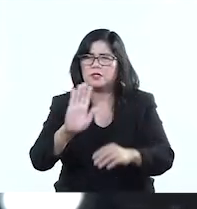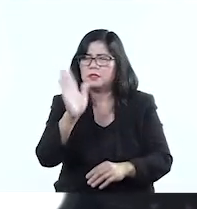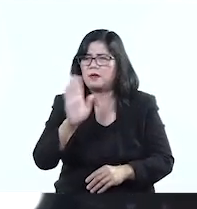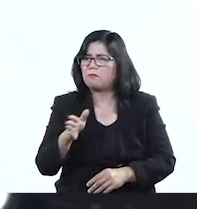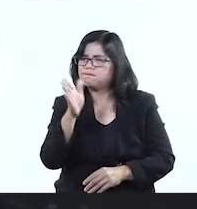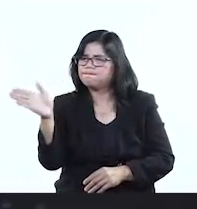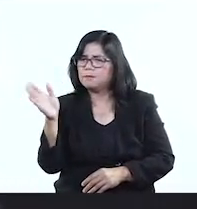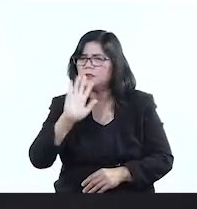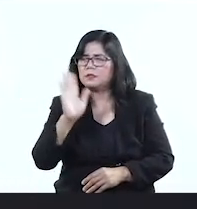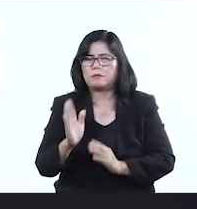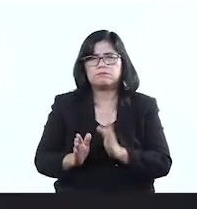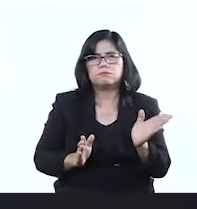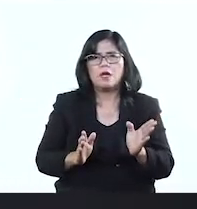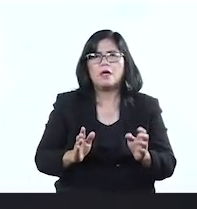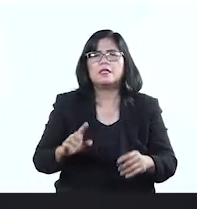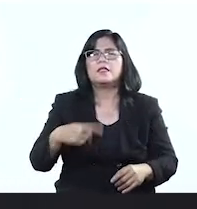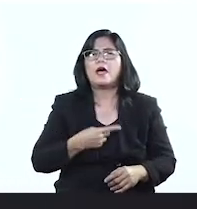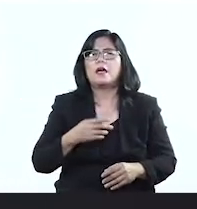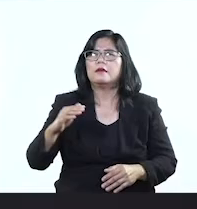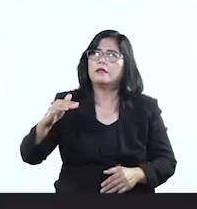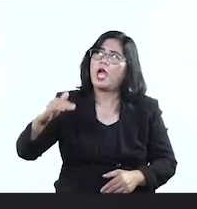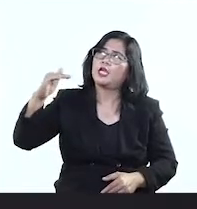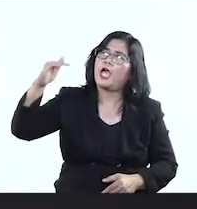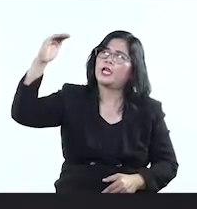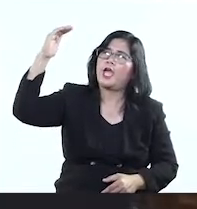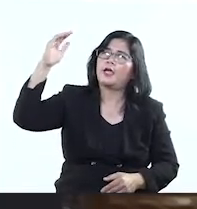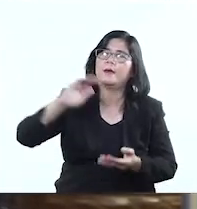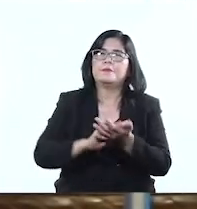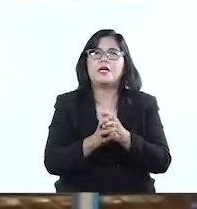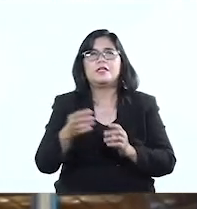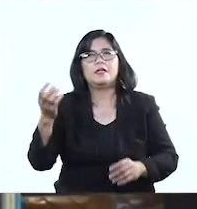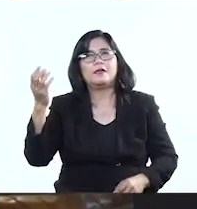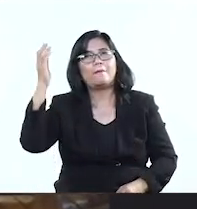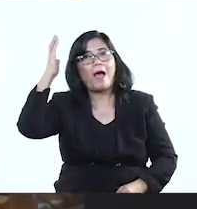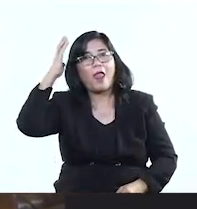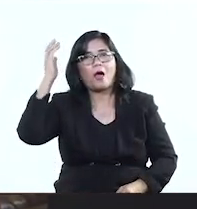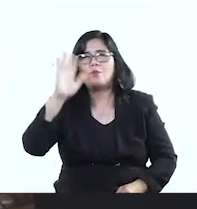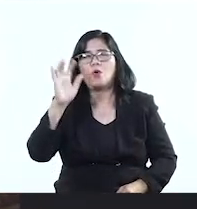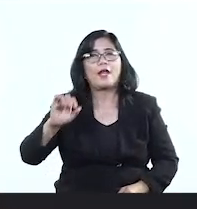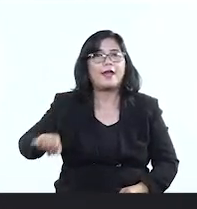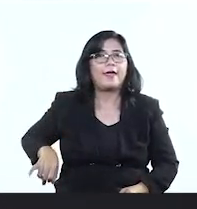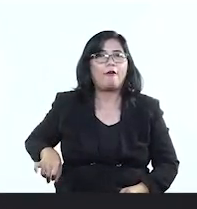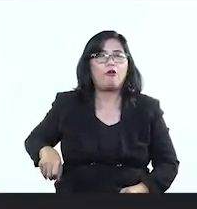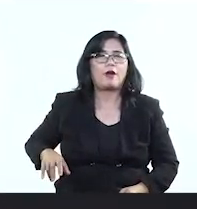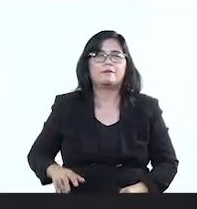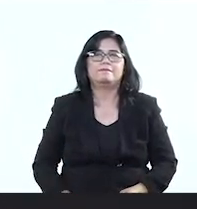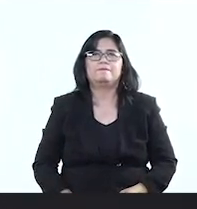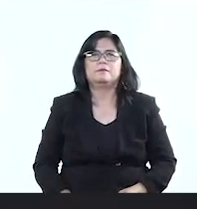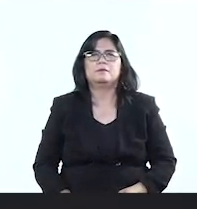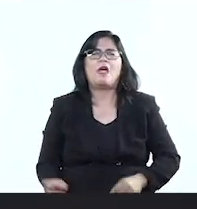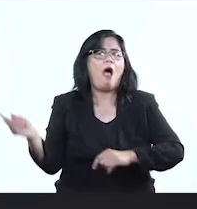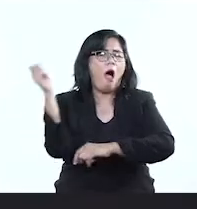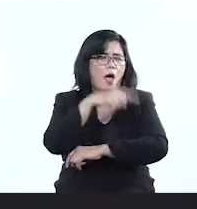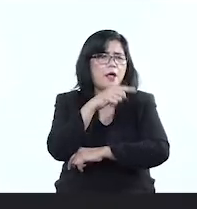kepala Ya saya mengerti Hai hari-hari ini covert melanda Ya udah gitu Yang